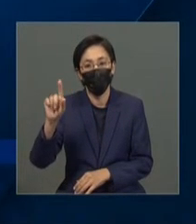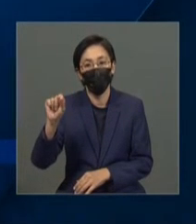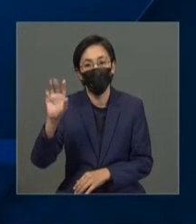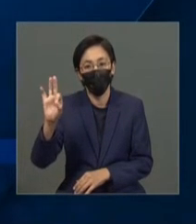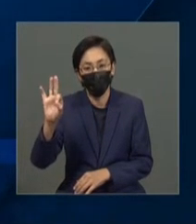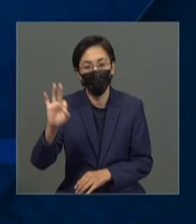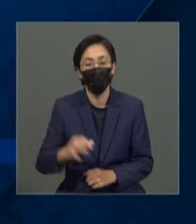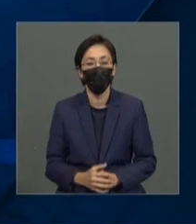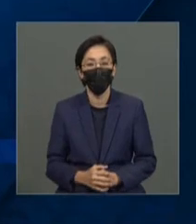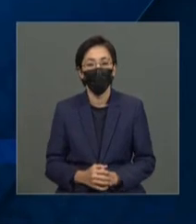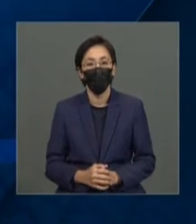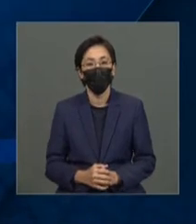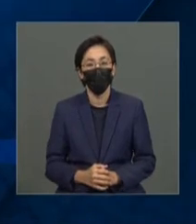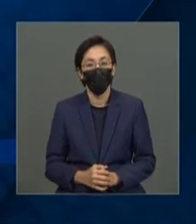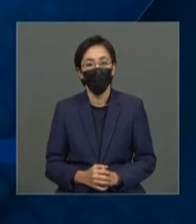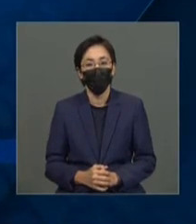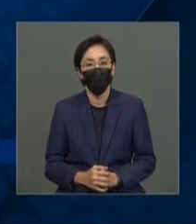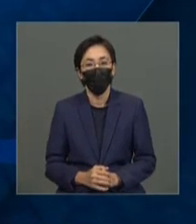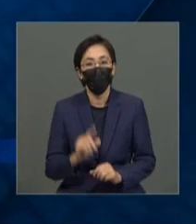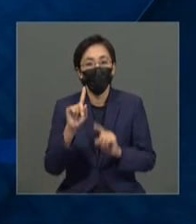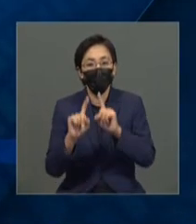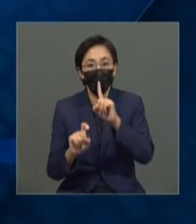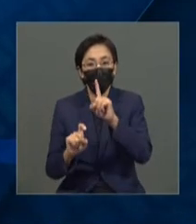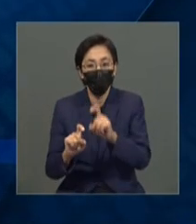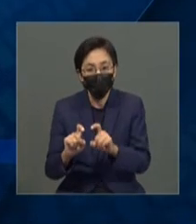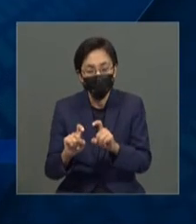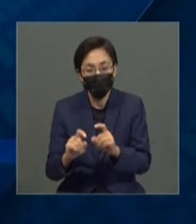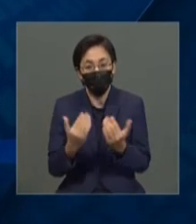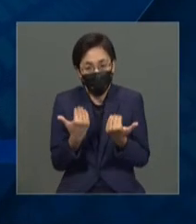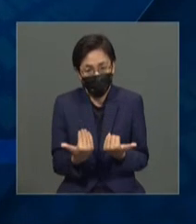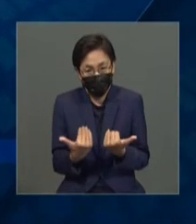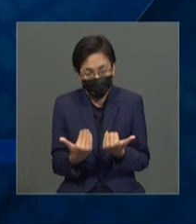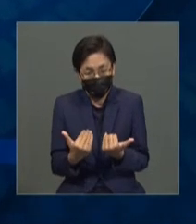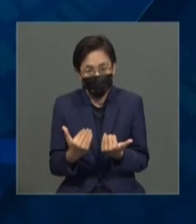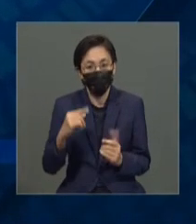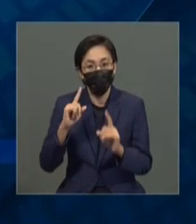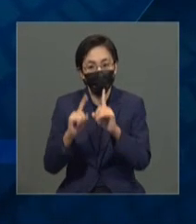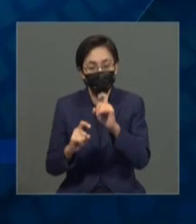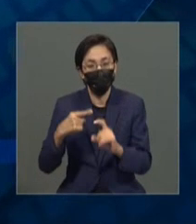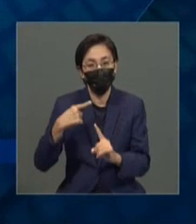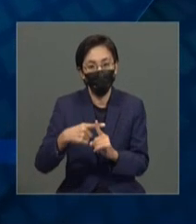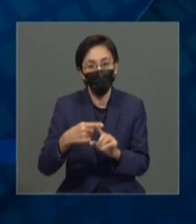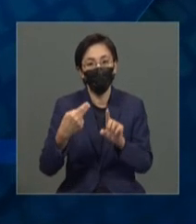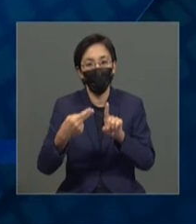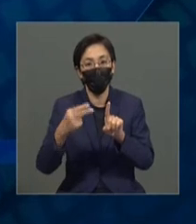157,537,729 รายค่ะและยอดผู้เสียชีวิตนะคะวันนี้มีบวกไป